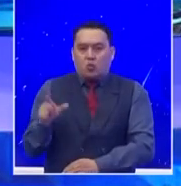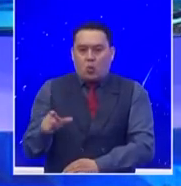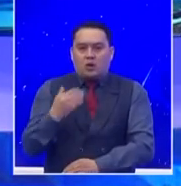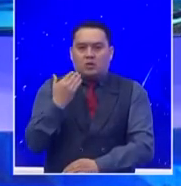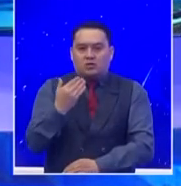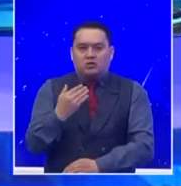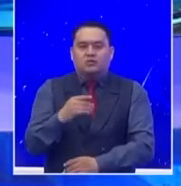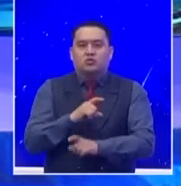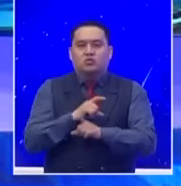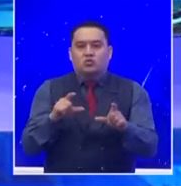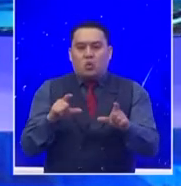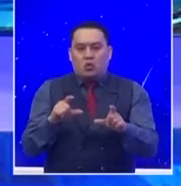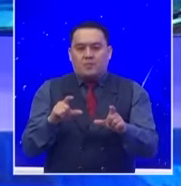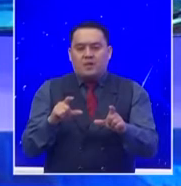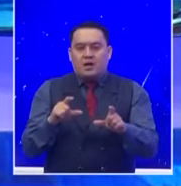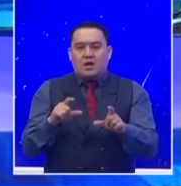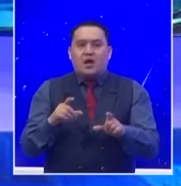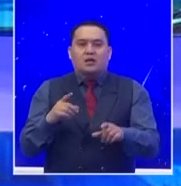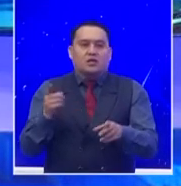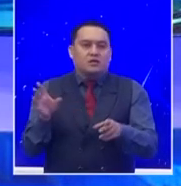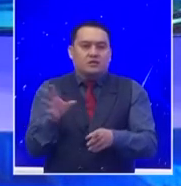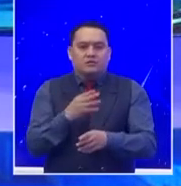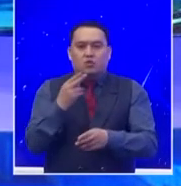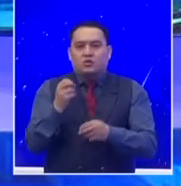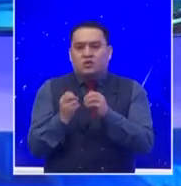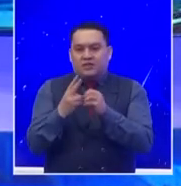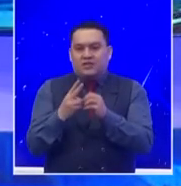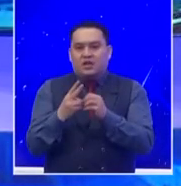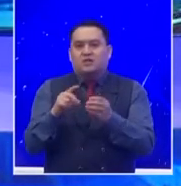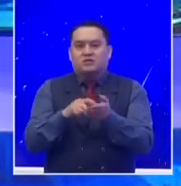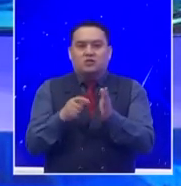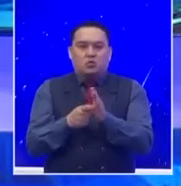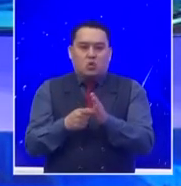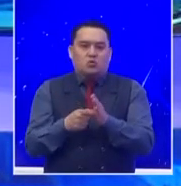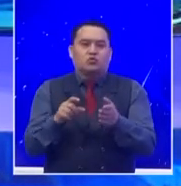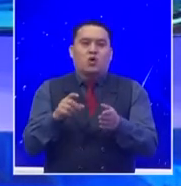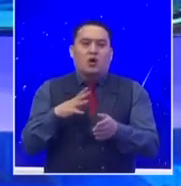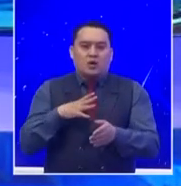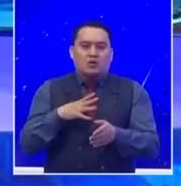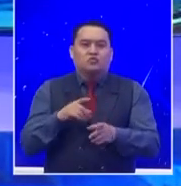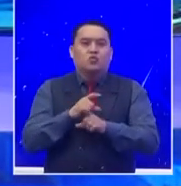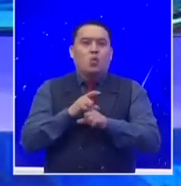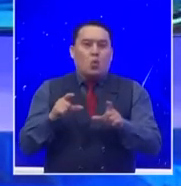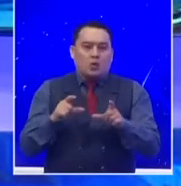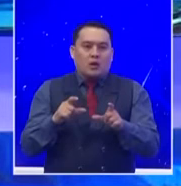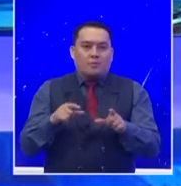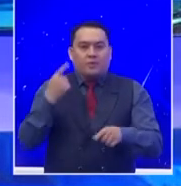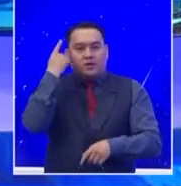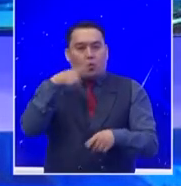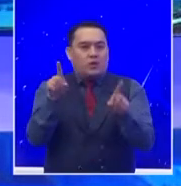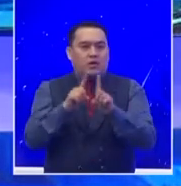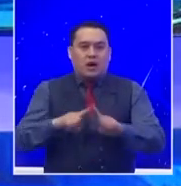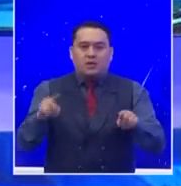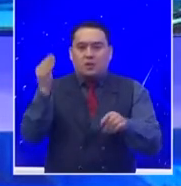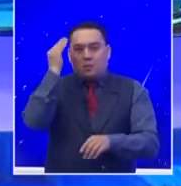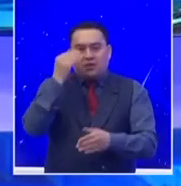учащихся начальных классов НИШ. Однако это не все. Ученицы 12-12 класса этой же интеллектуальной школы придумали уникальный